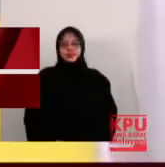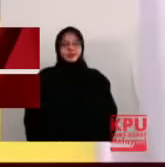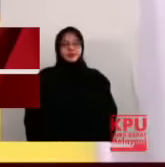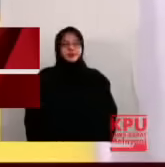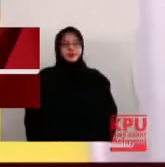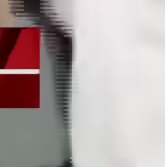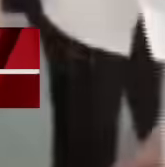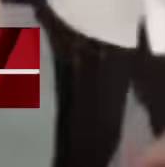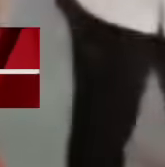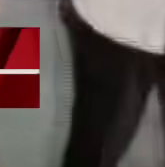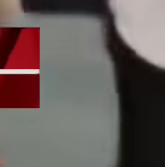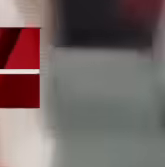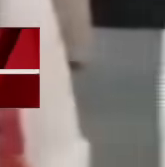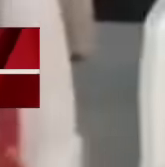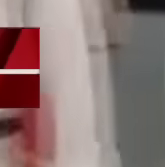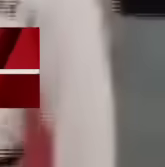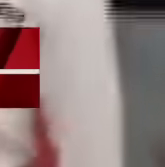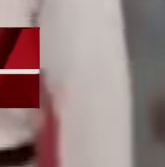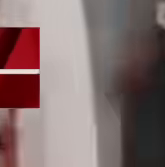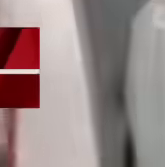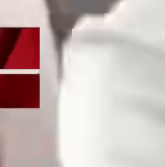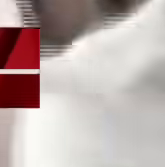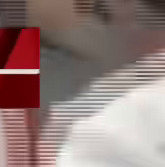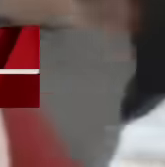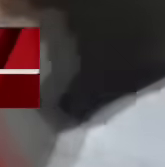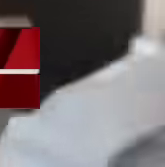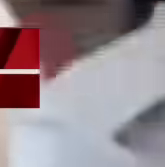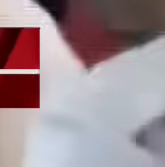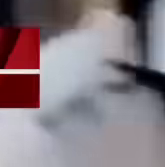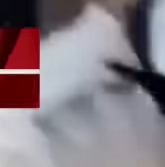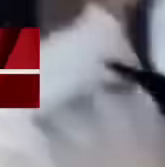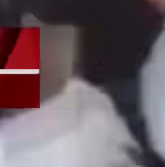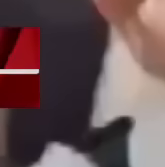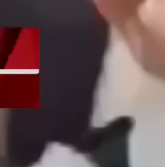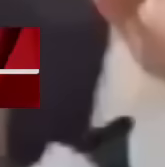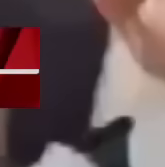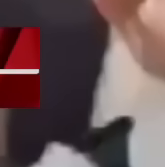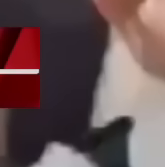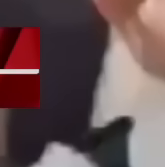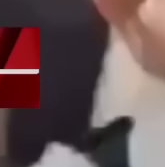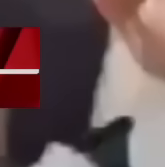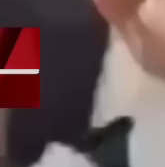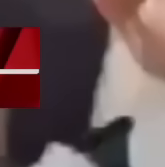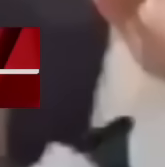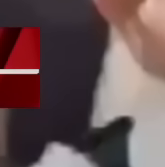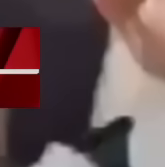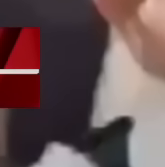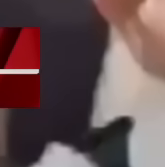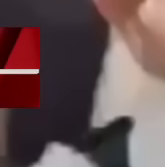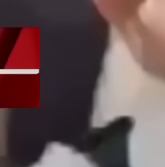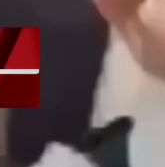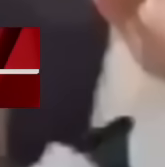akan ee setelah proses pendaftaran di provinsi Jawa Barat ini